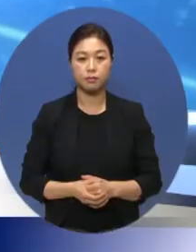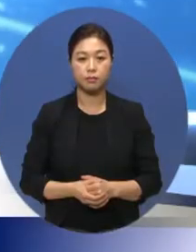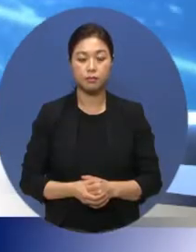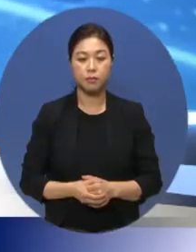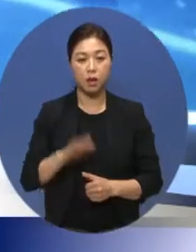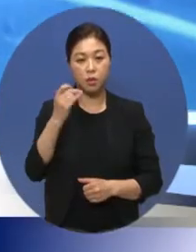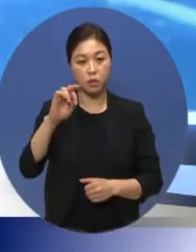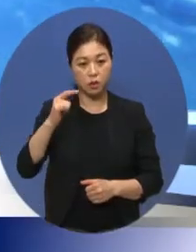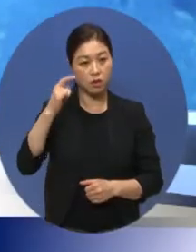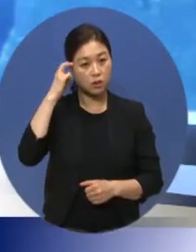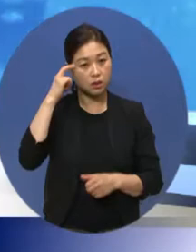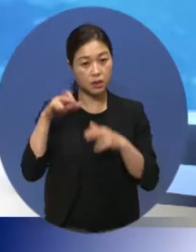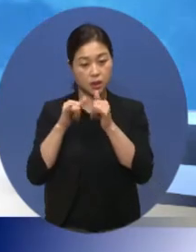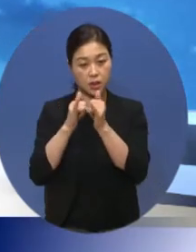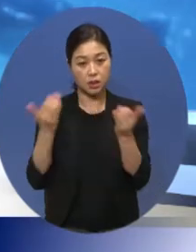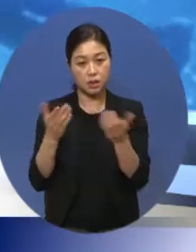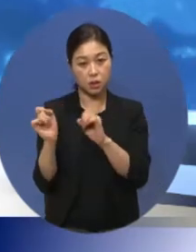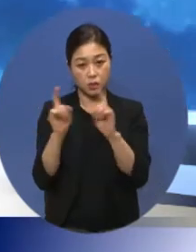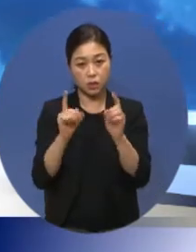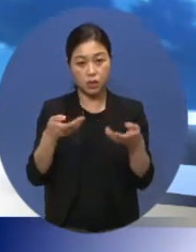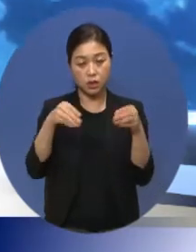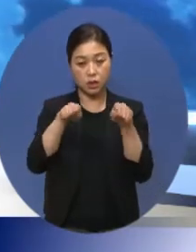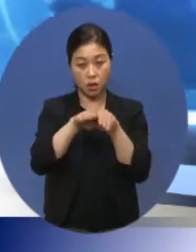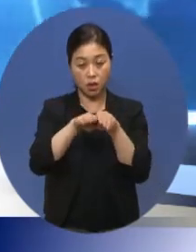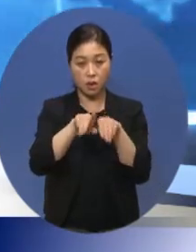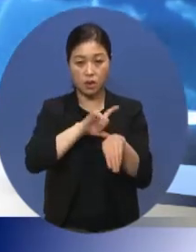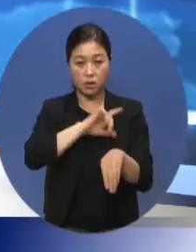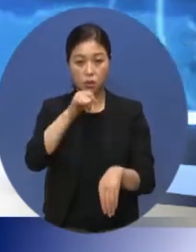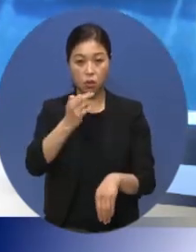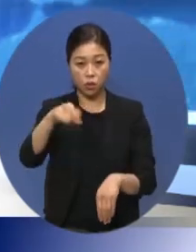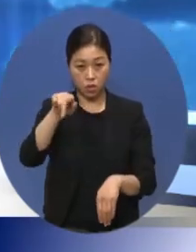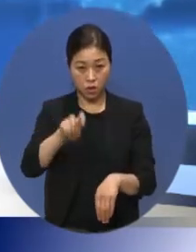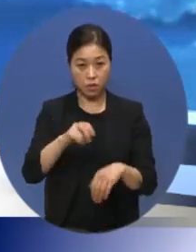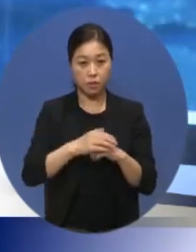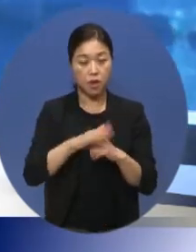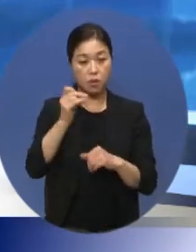포천 정신장애인 직업재활시설 공감이 포천시